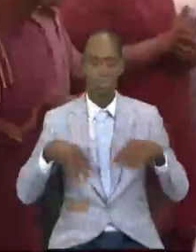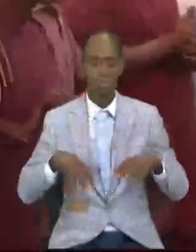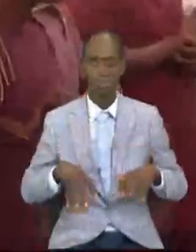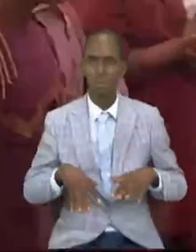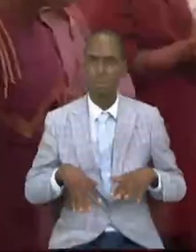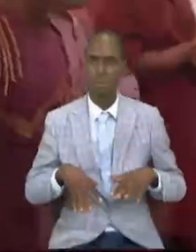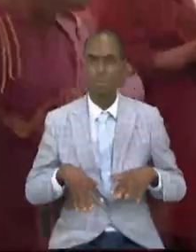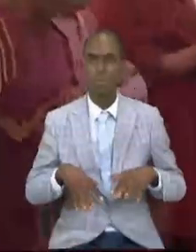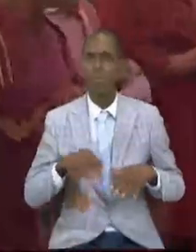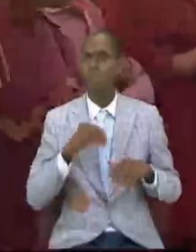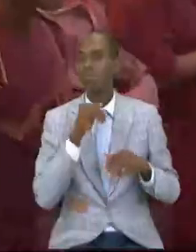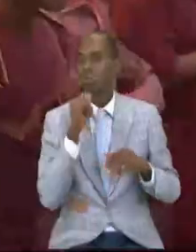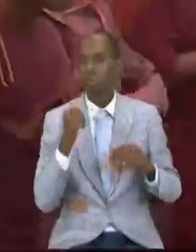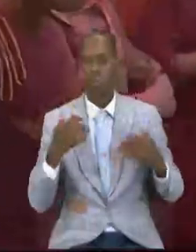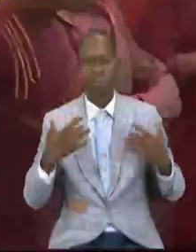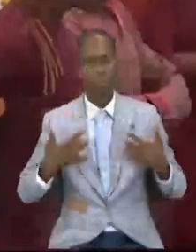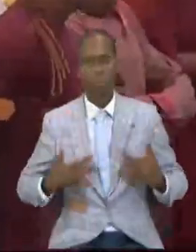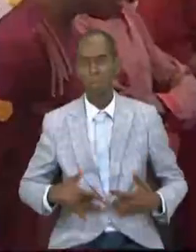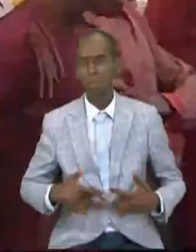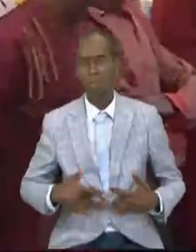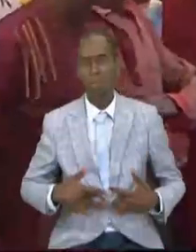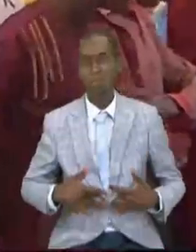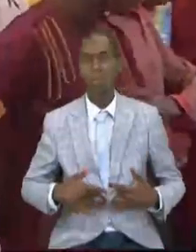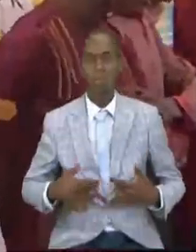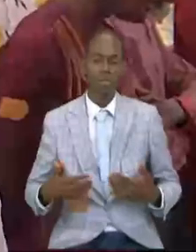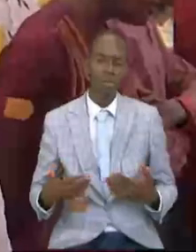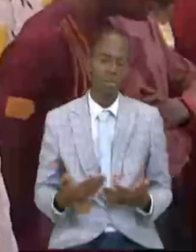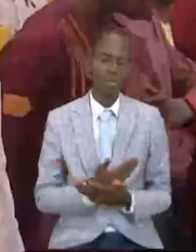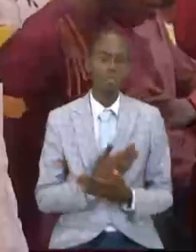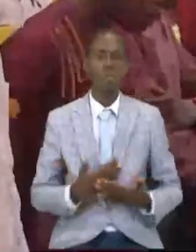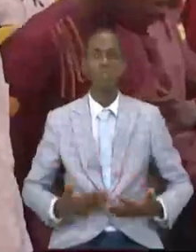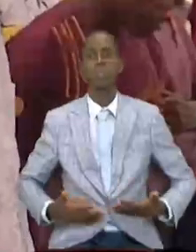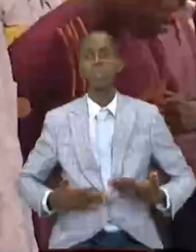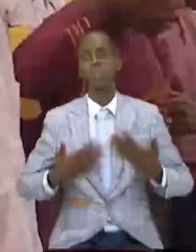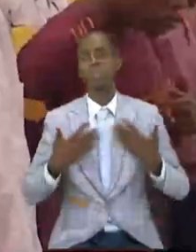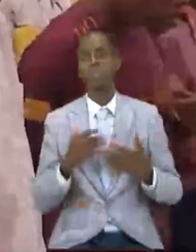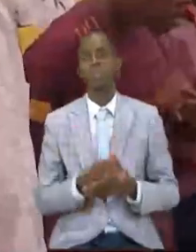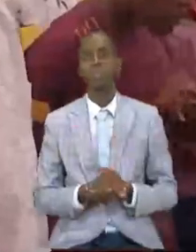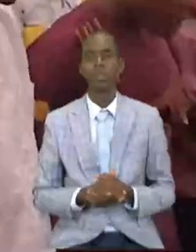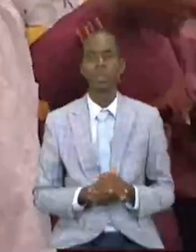épuisé, découragé. Ni non déprimé, une nouvelle vie à vous,